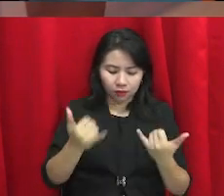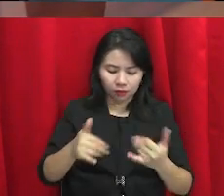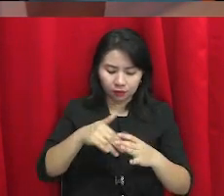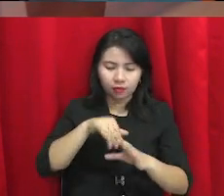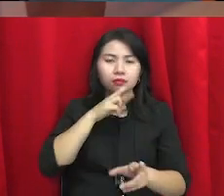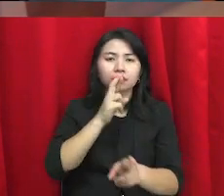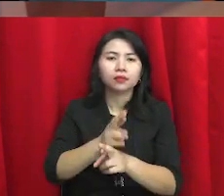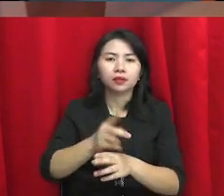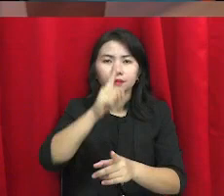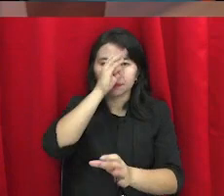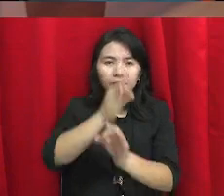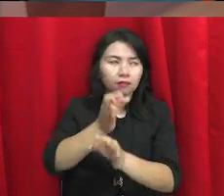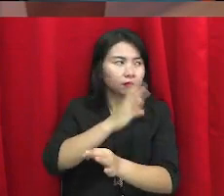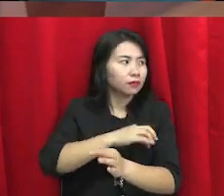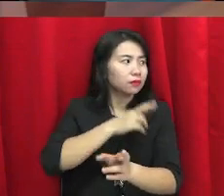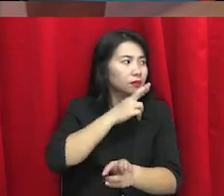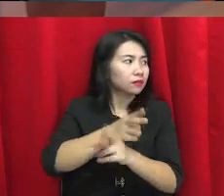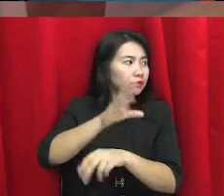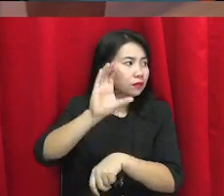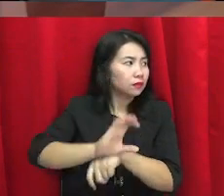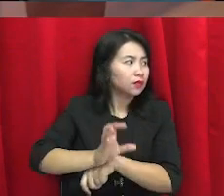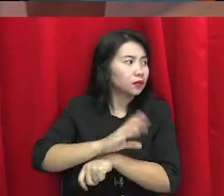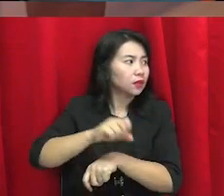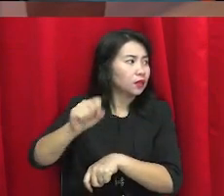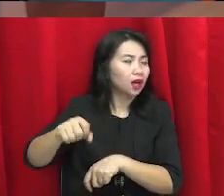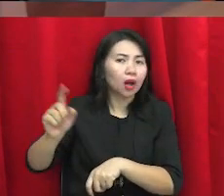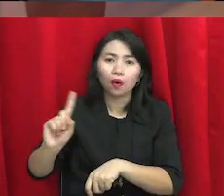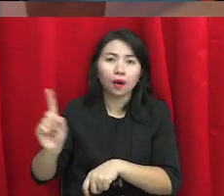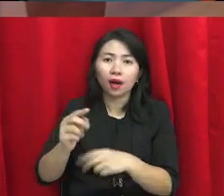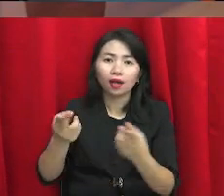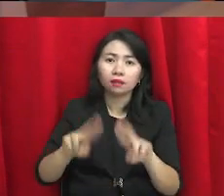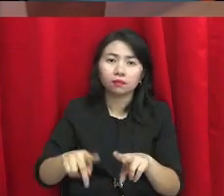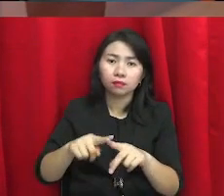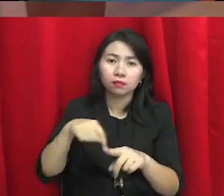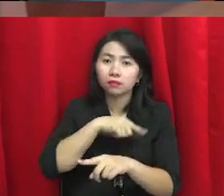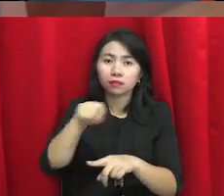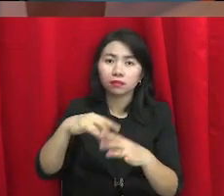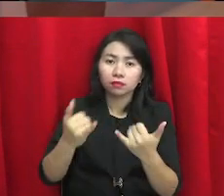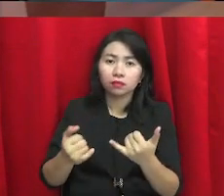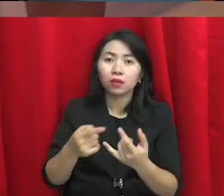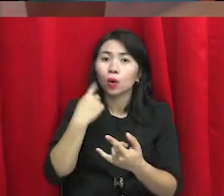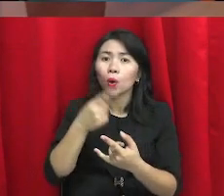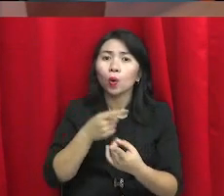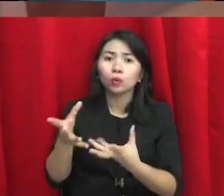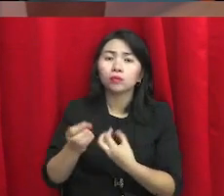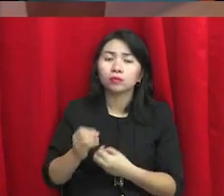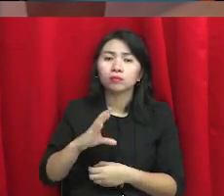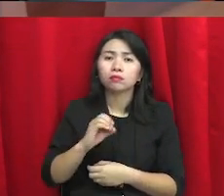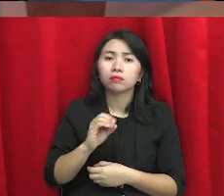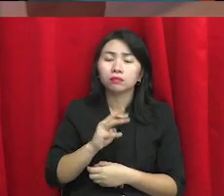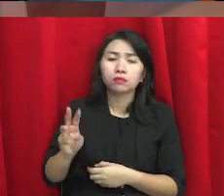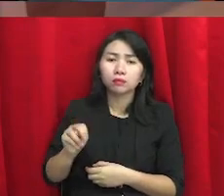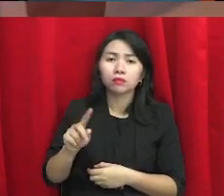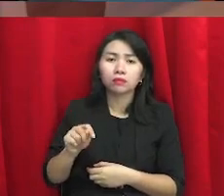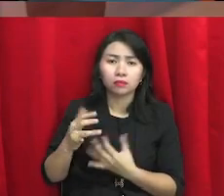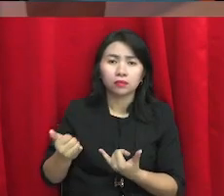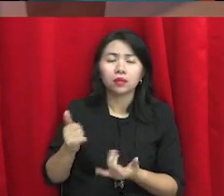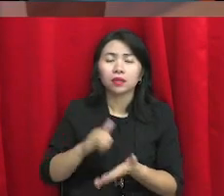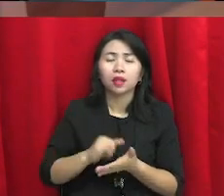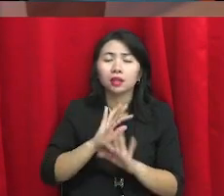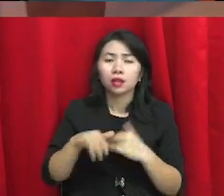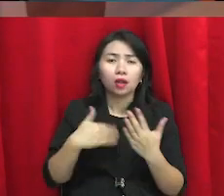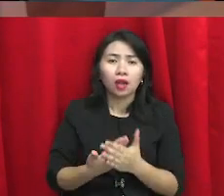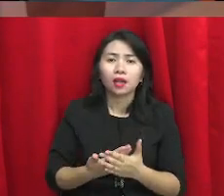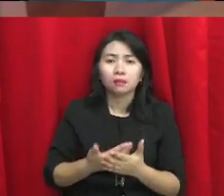tama tayong simbahan. Ito nangyayari sa atin ngayon. Kayo mga nagko-comment ngayon dyan, lahat tayo bunga ng pagsunod